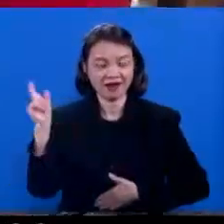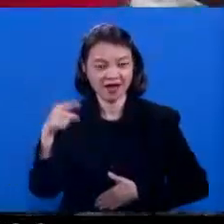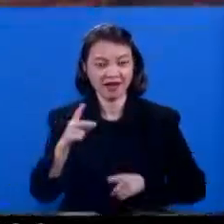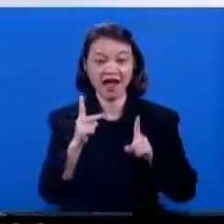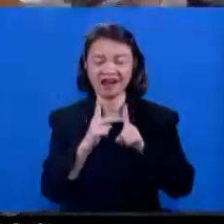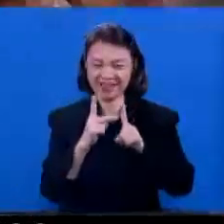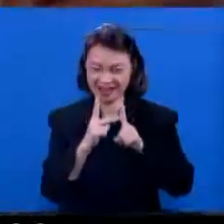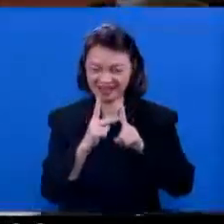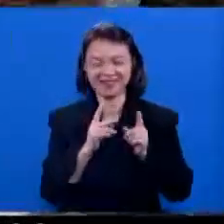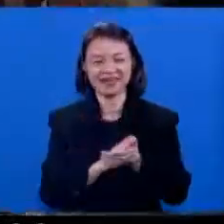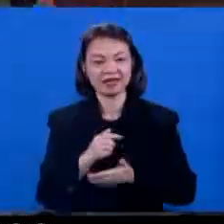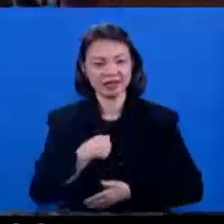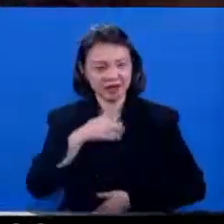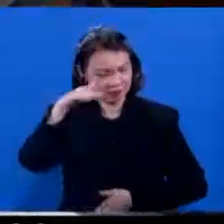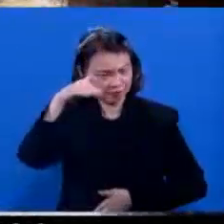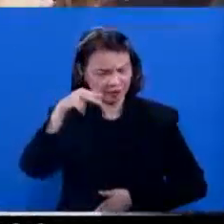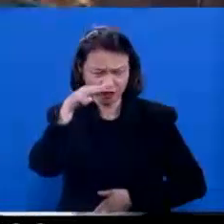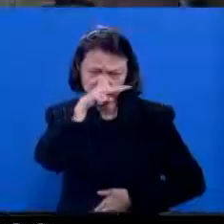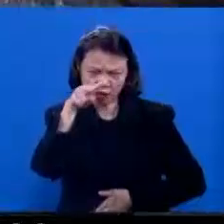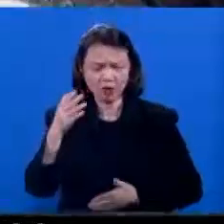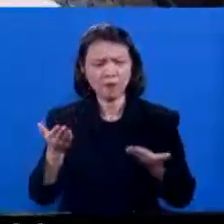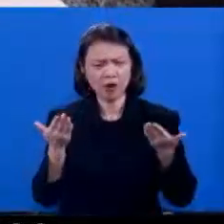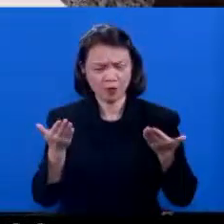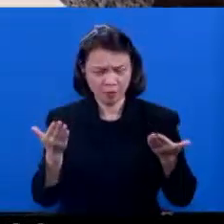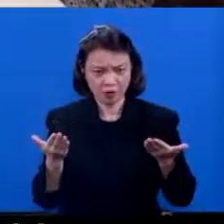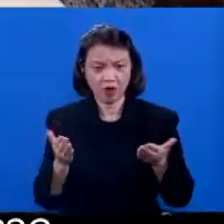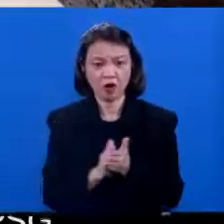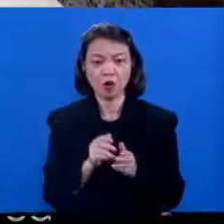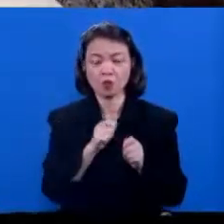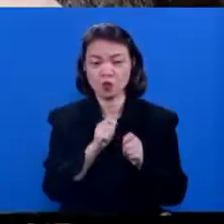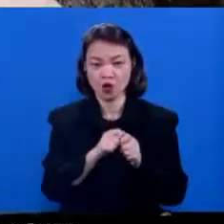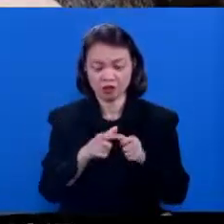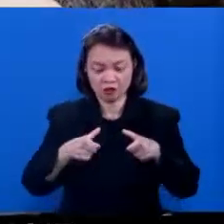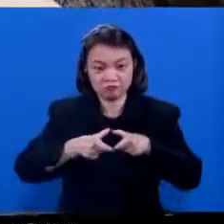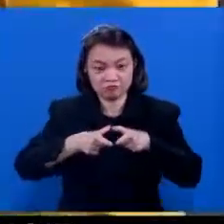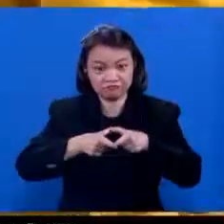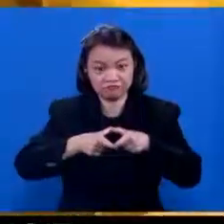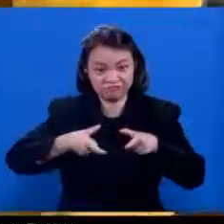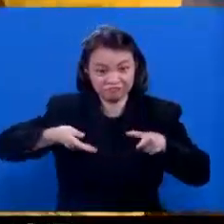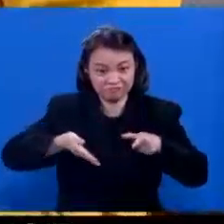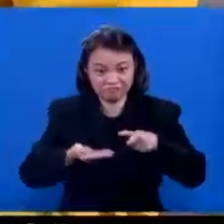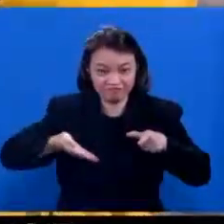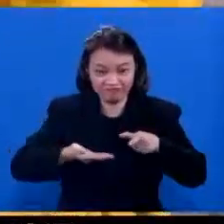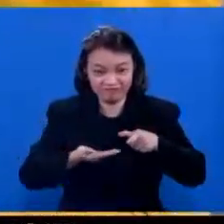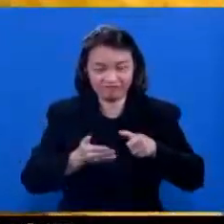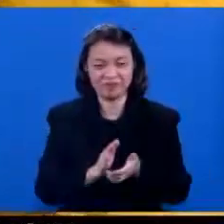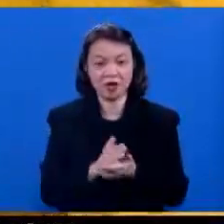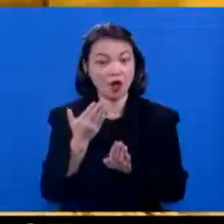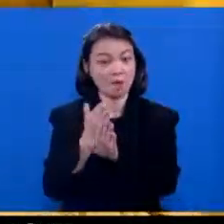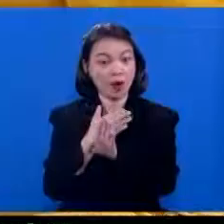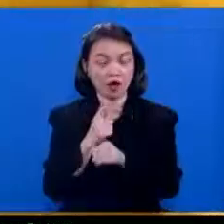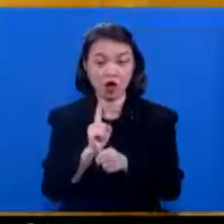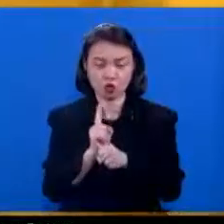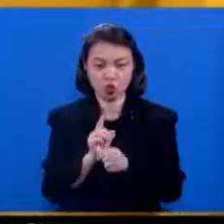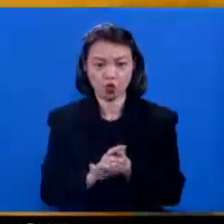Handayani. Dan saya diajak melihat bagaimana proses pembuatan serabi di bagian belakang toko mereka. Bu, ini kan serabi Noto Suman sudah